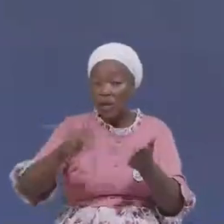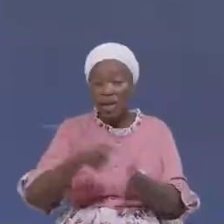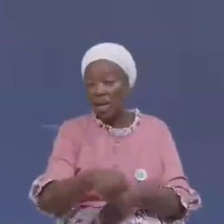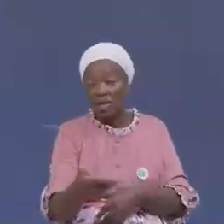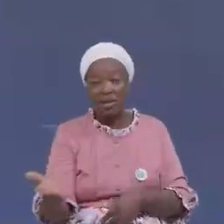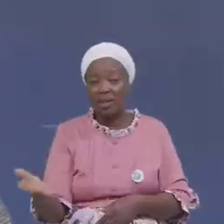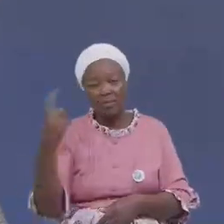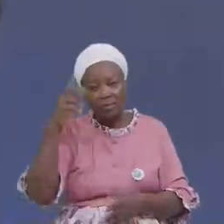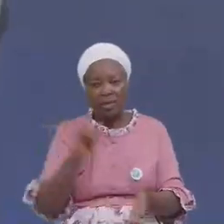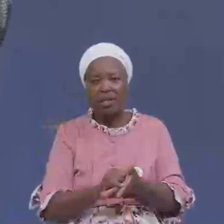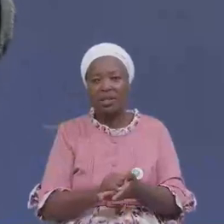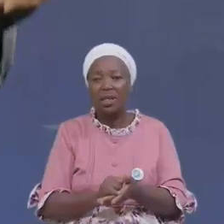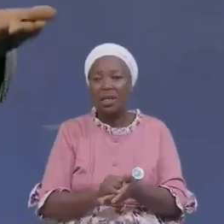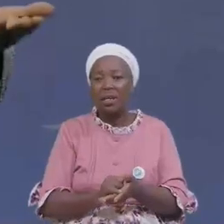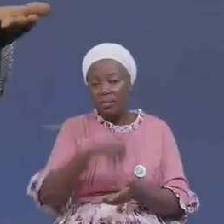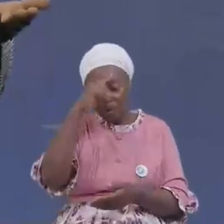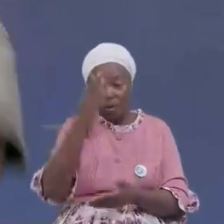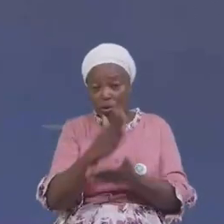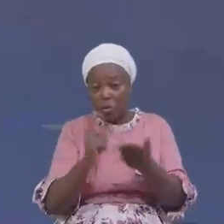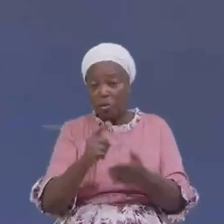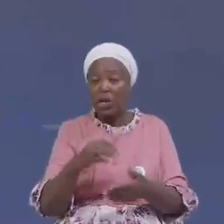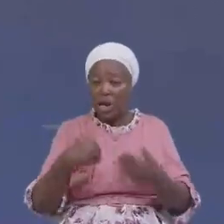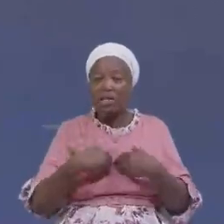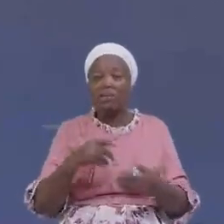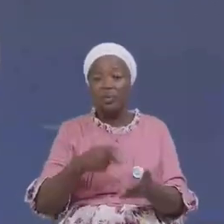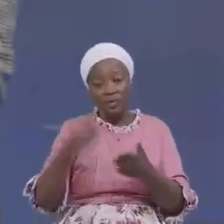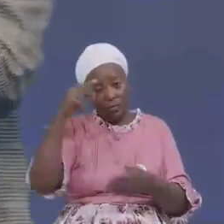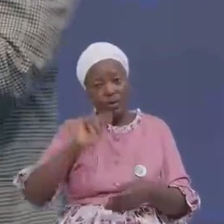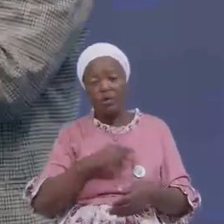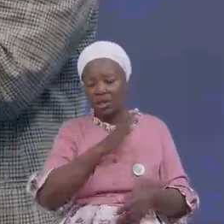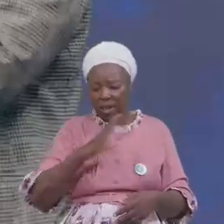Nous ne payons rien pour ça. Quelqu'un d'autre a payé.